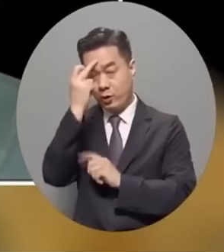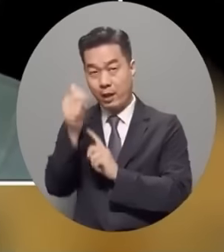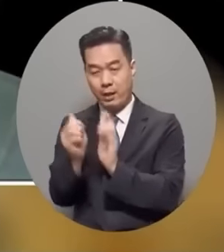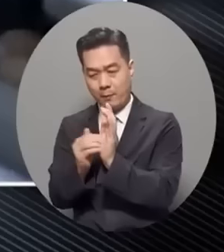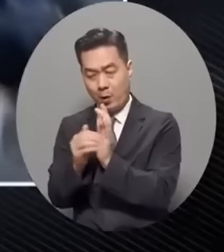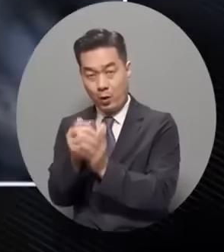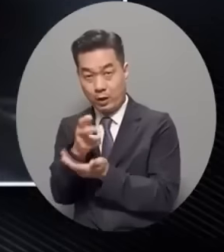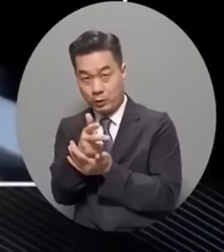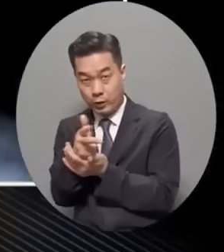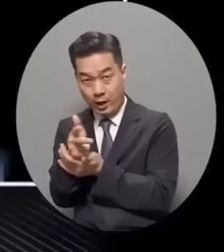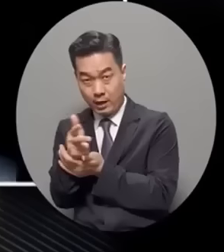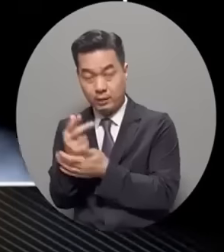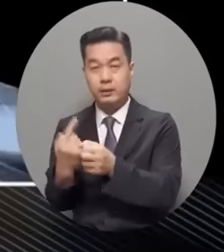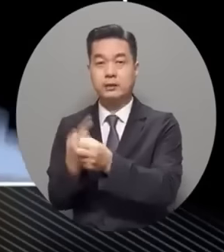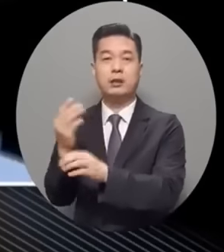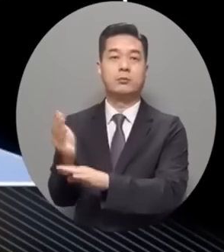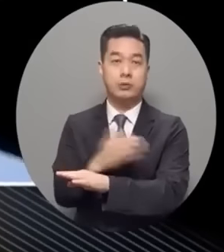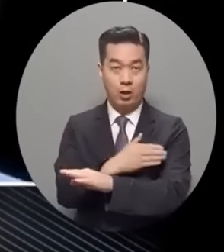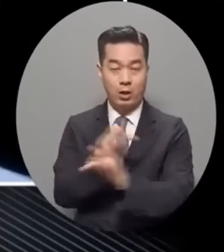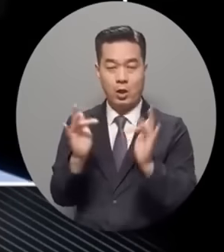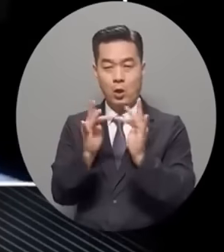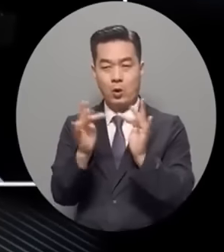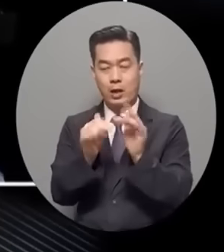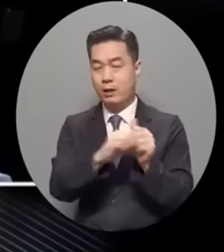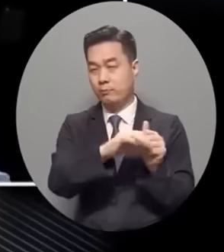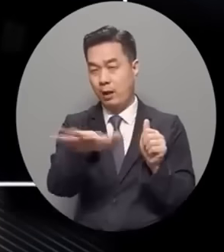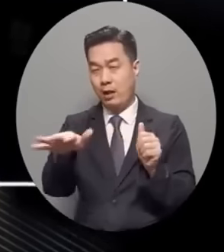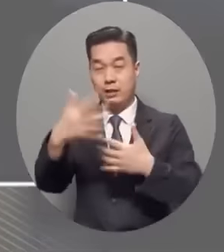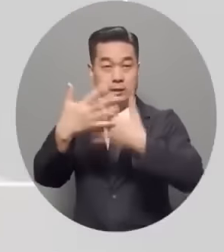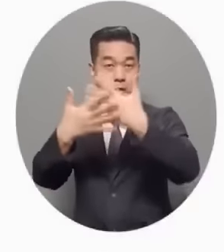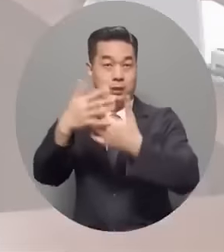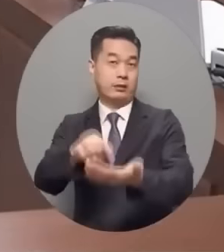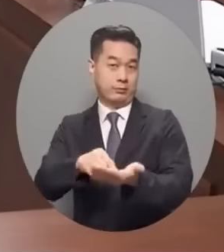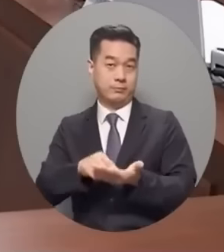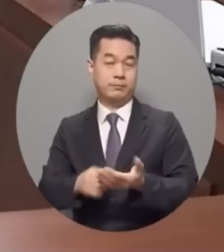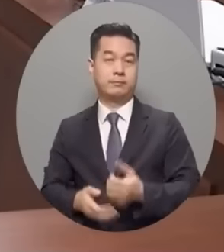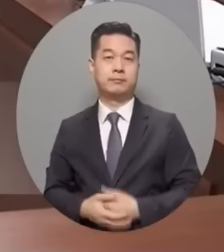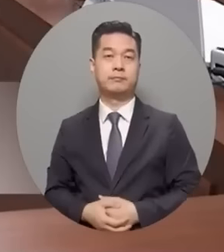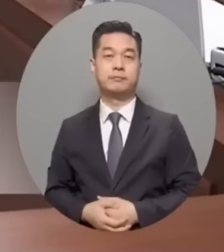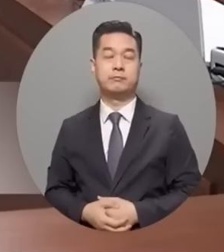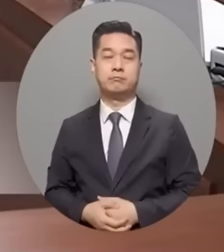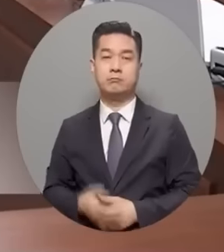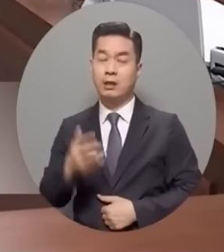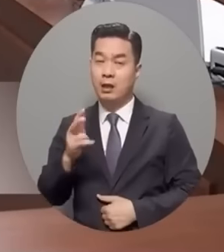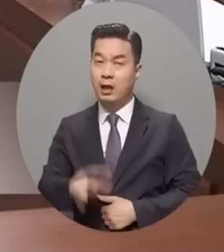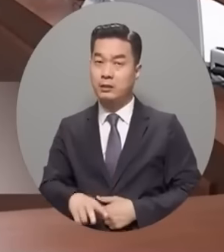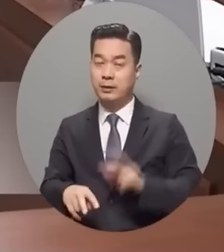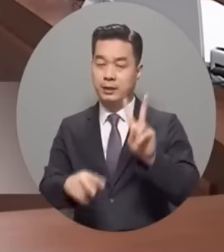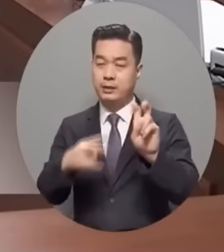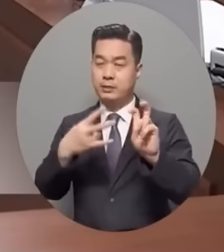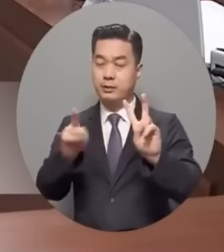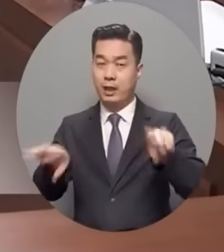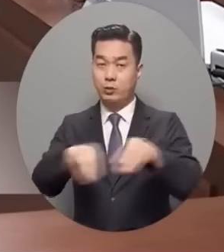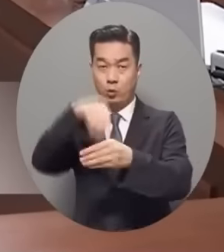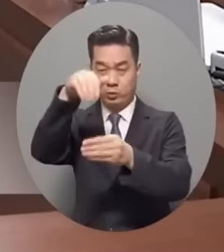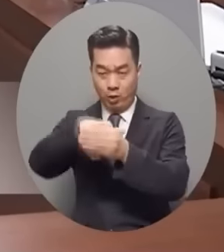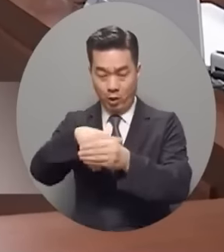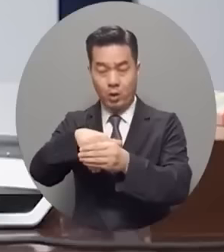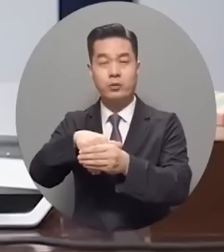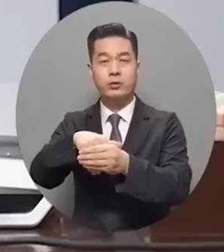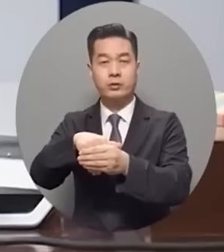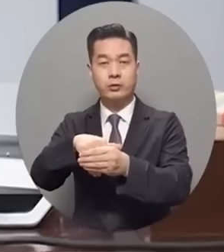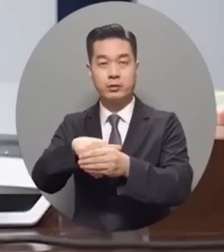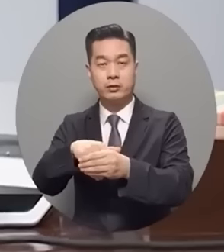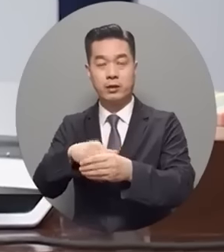것으로 지난해부터 온라인에 널리 퍼져있던 영상입니다. 하지만 22대 총선 선거방송